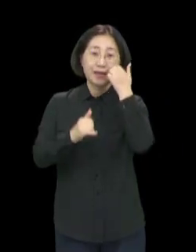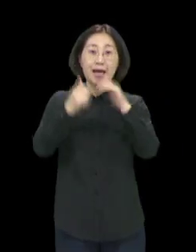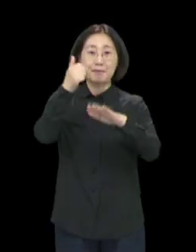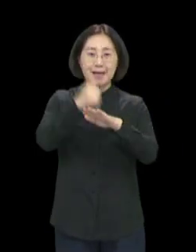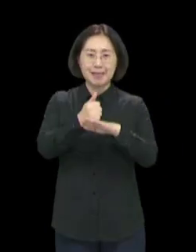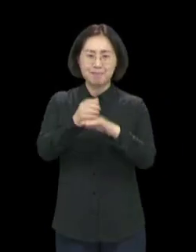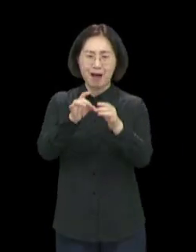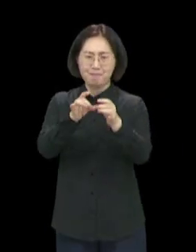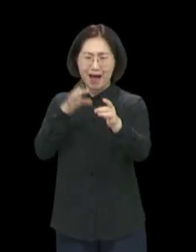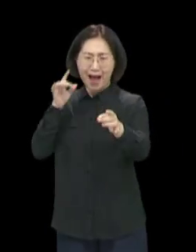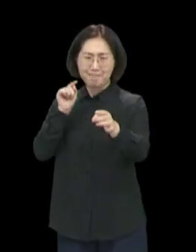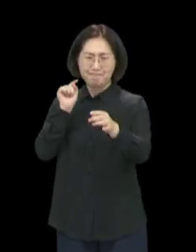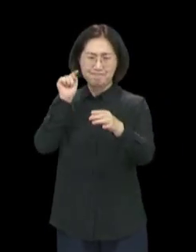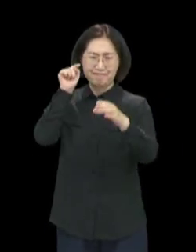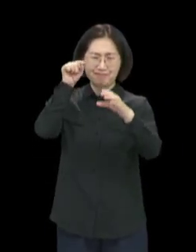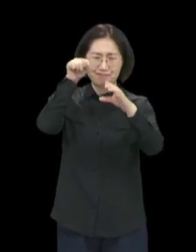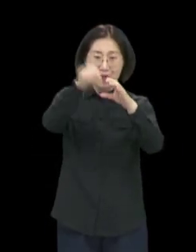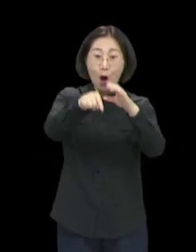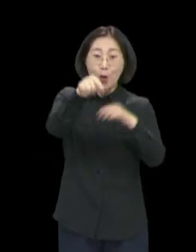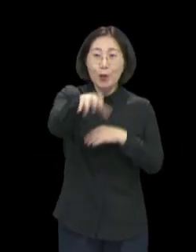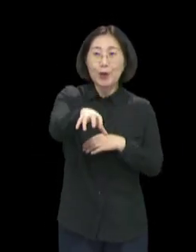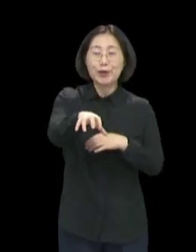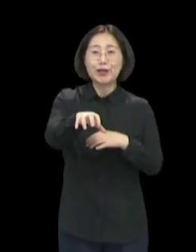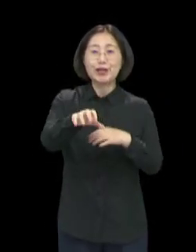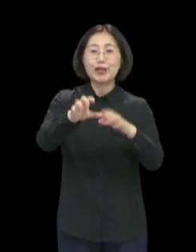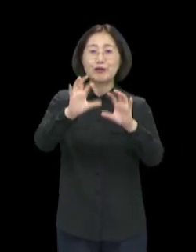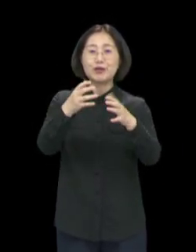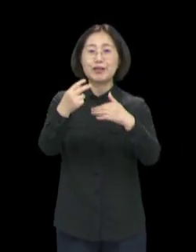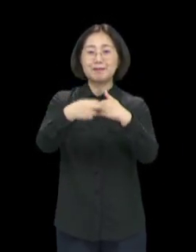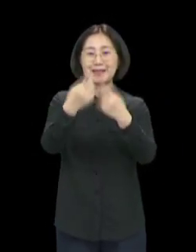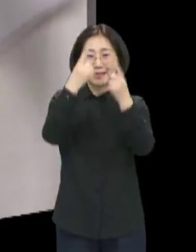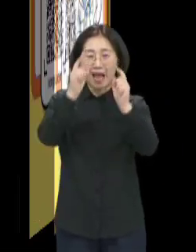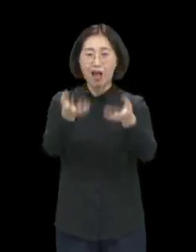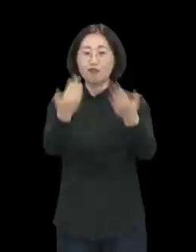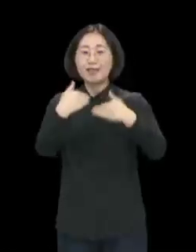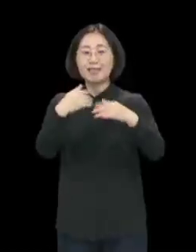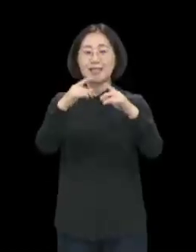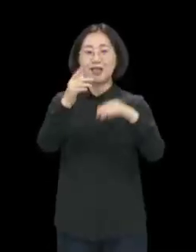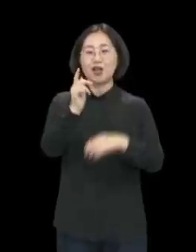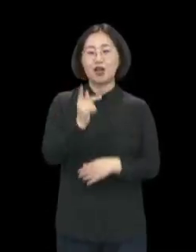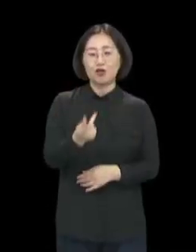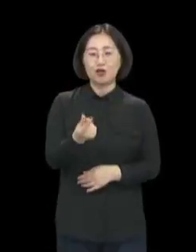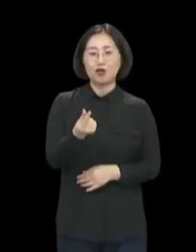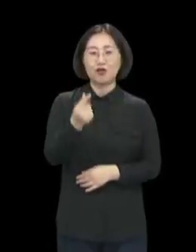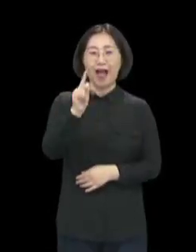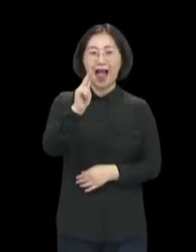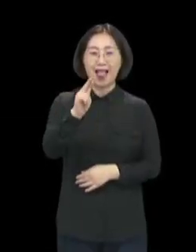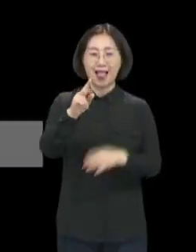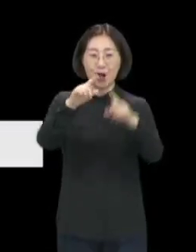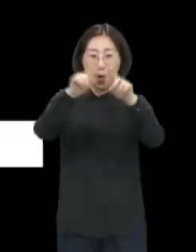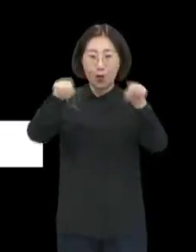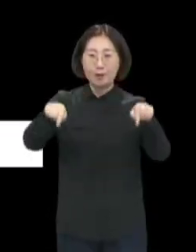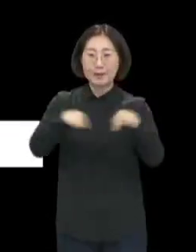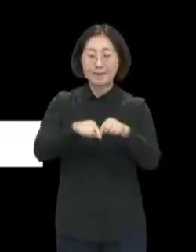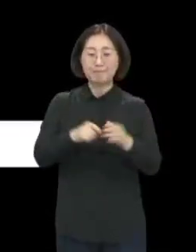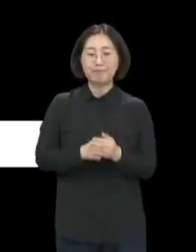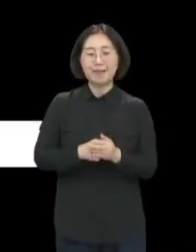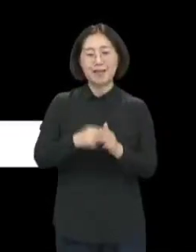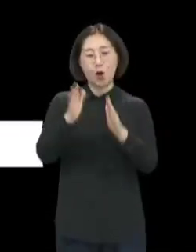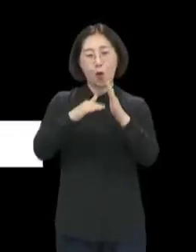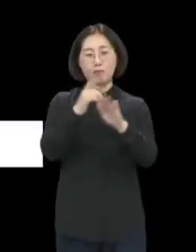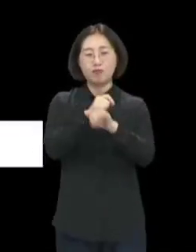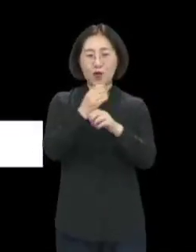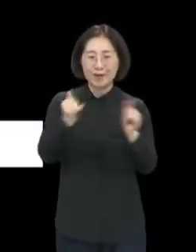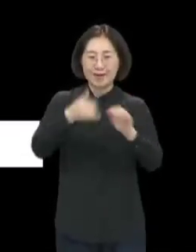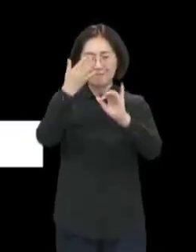마지막 화살이 향한 곳은 국립의대 유치 서명 QR코드입니다. 공무원들이 직접 출연하는 유튜브에 재치 있는